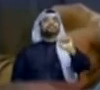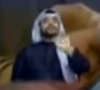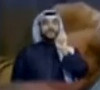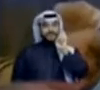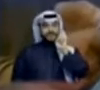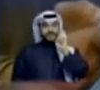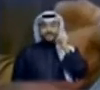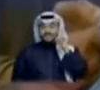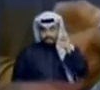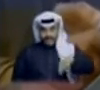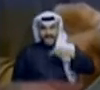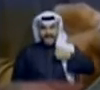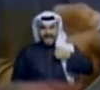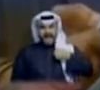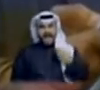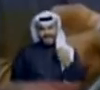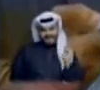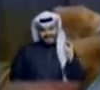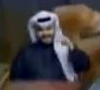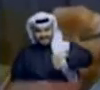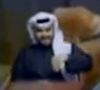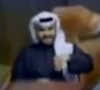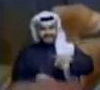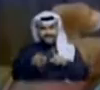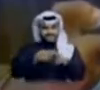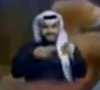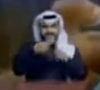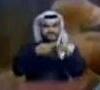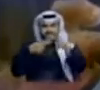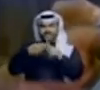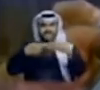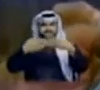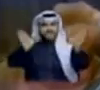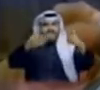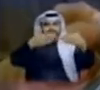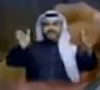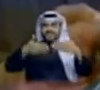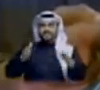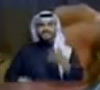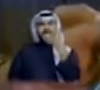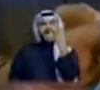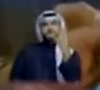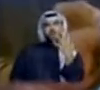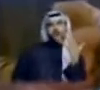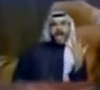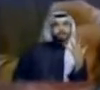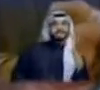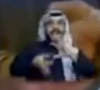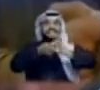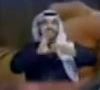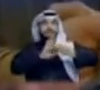يمكن من مجيئي بس أنا فتحت ما يقارب 4 إلى 5 جمعيات نفع